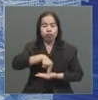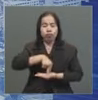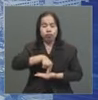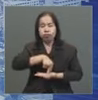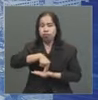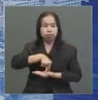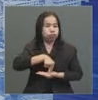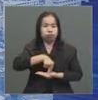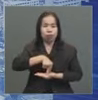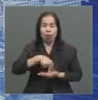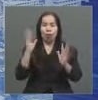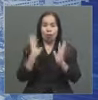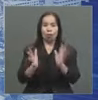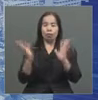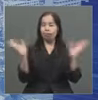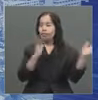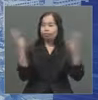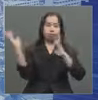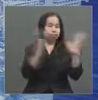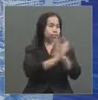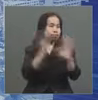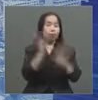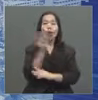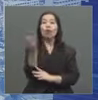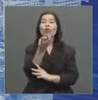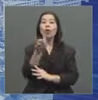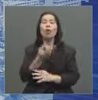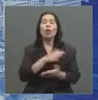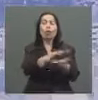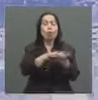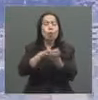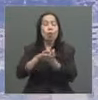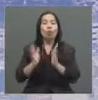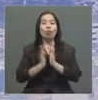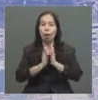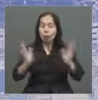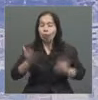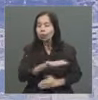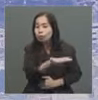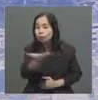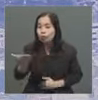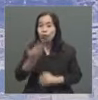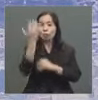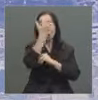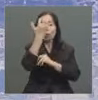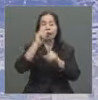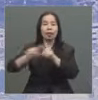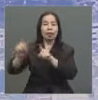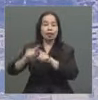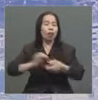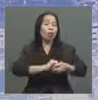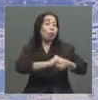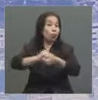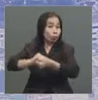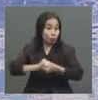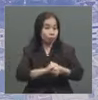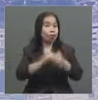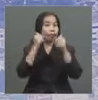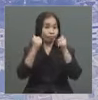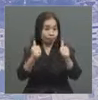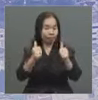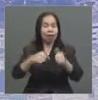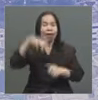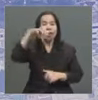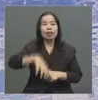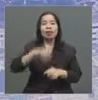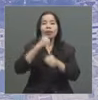ามกลางคนจำนวนน้อยแล้วนะครับต้องขอบพระคุณสื่อมวลชนทั้งหลายที่ให้ความร่วมมือกับทางทำเนียบนะครับ